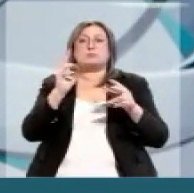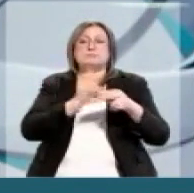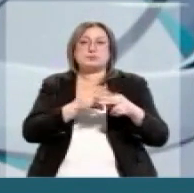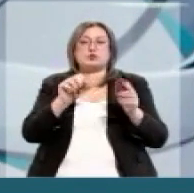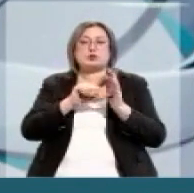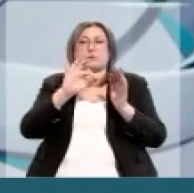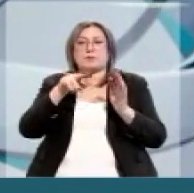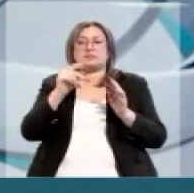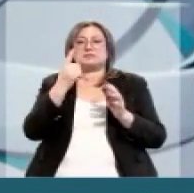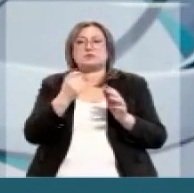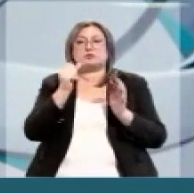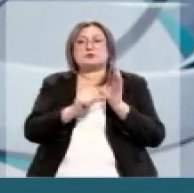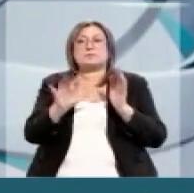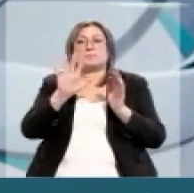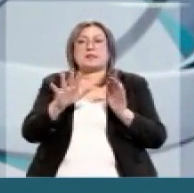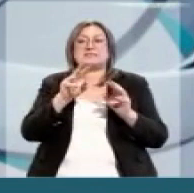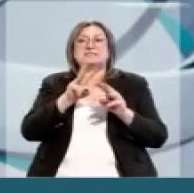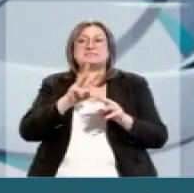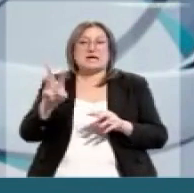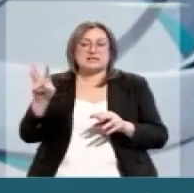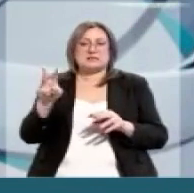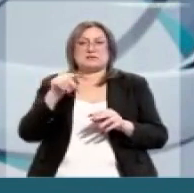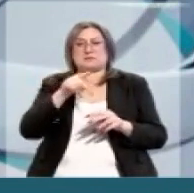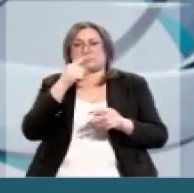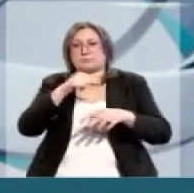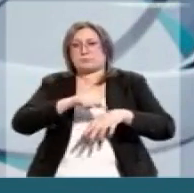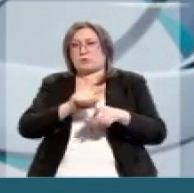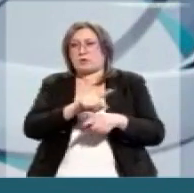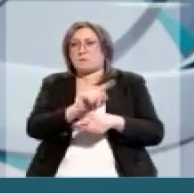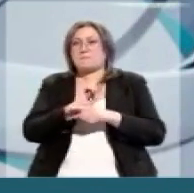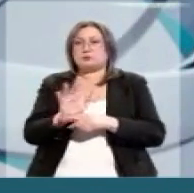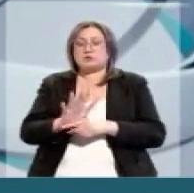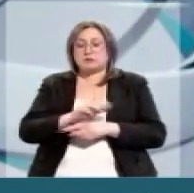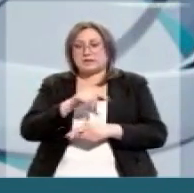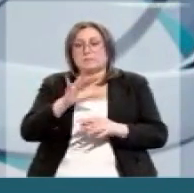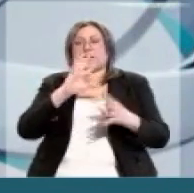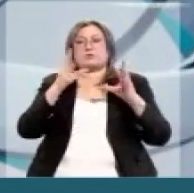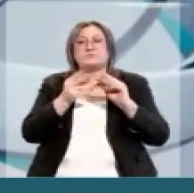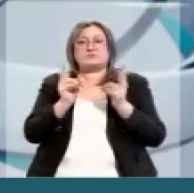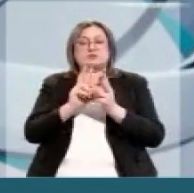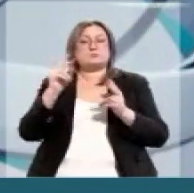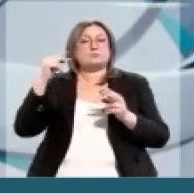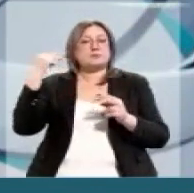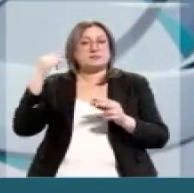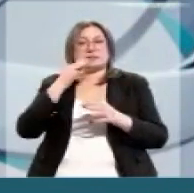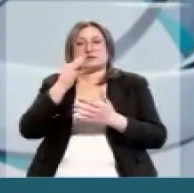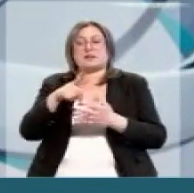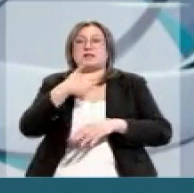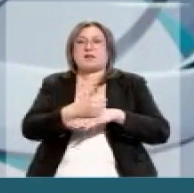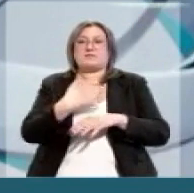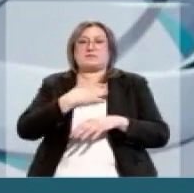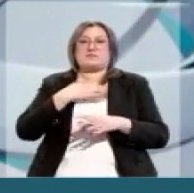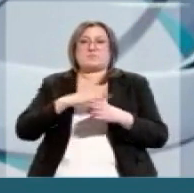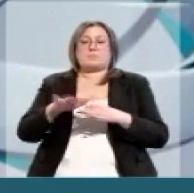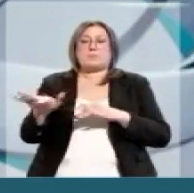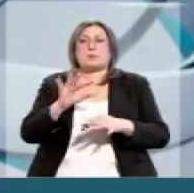пресечена работа 165 сайтов с признаками мошенничества. По итогам встречи президент отметил приоритетность реализации